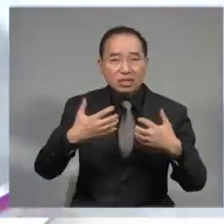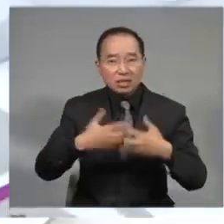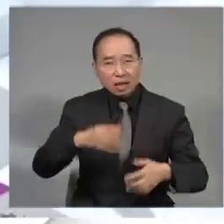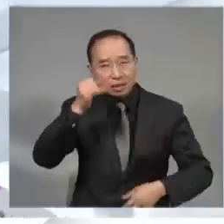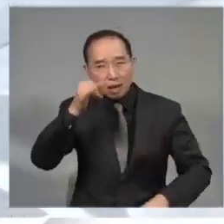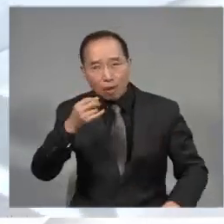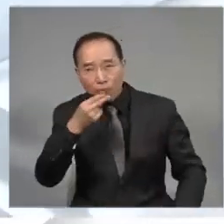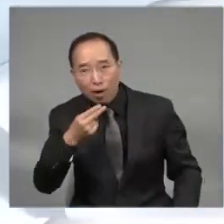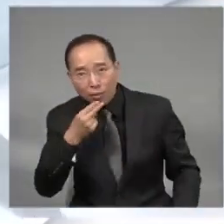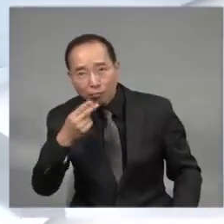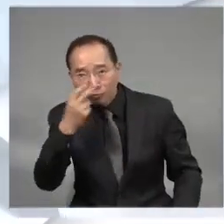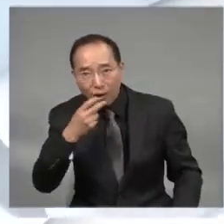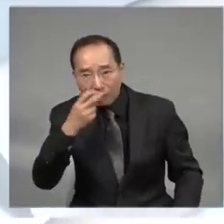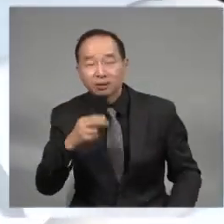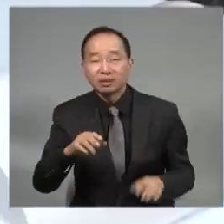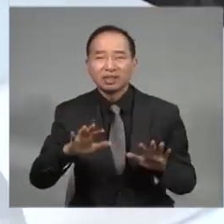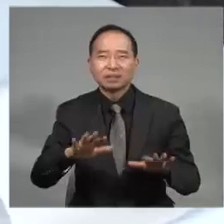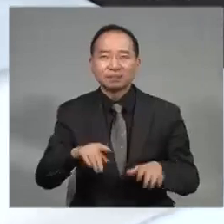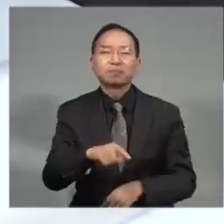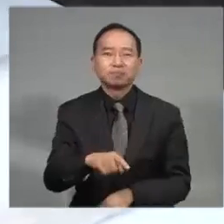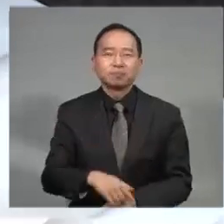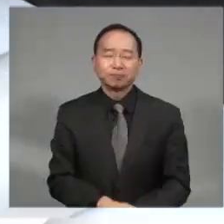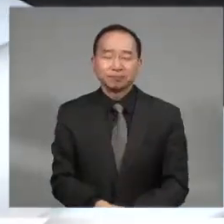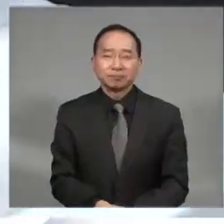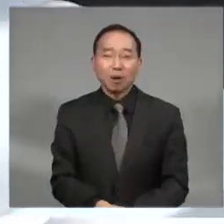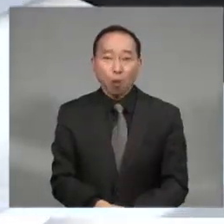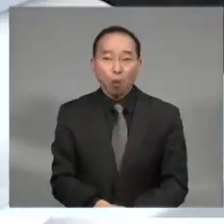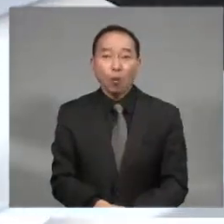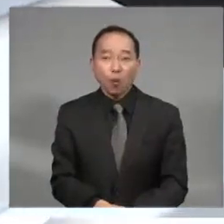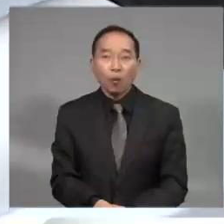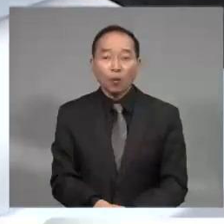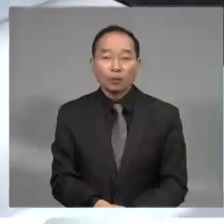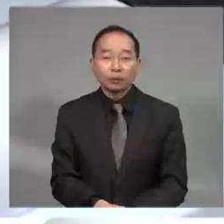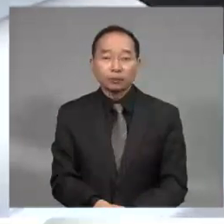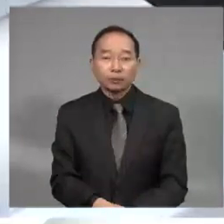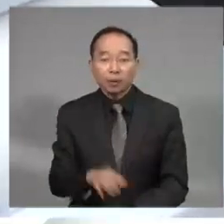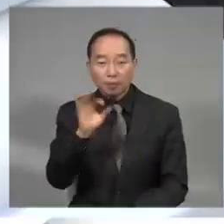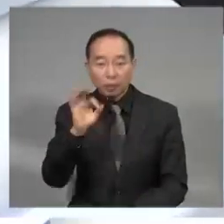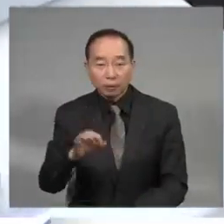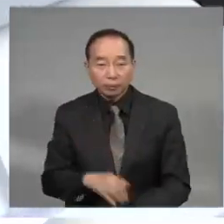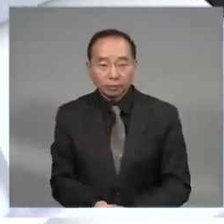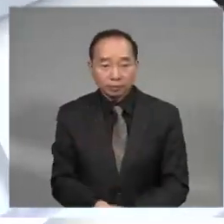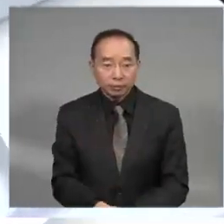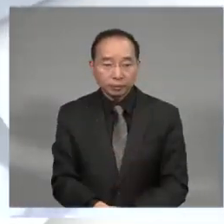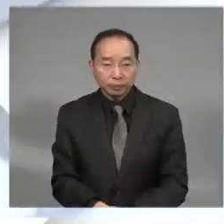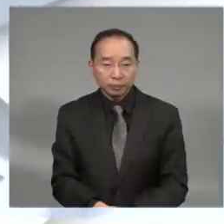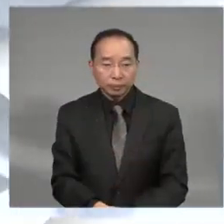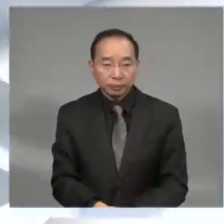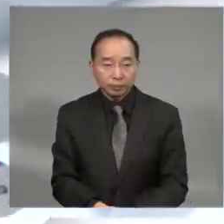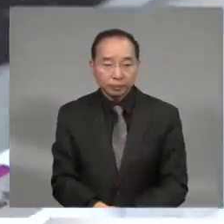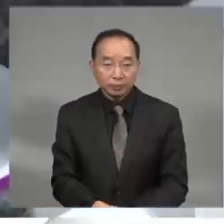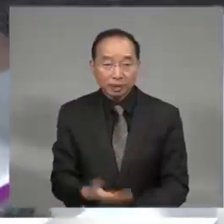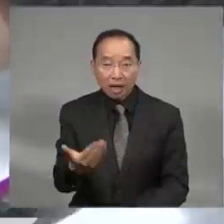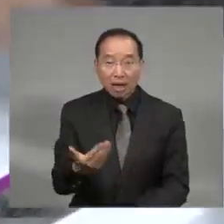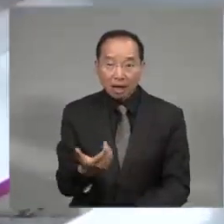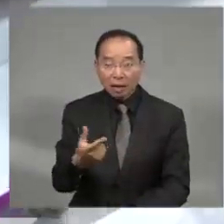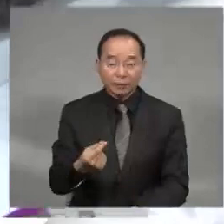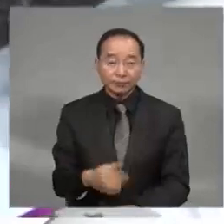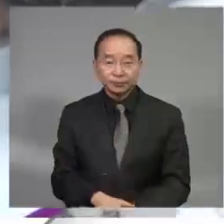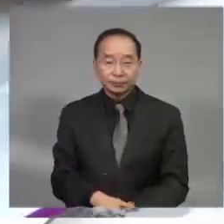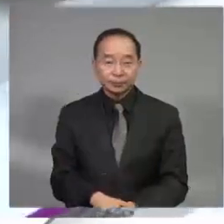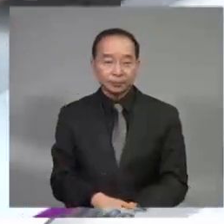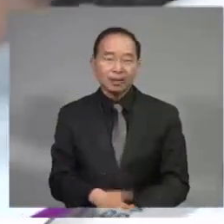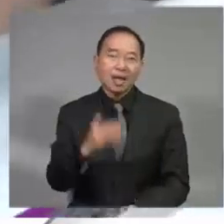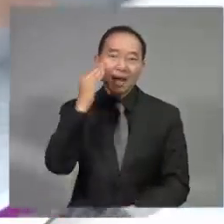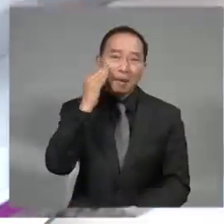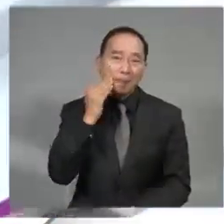또 점검하는 게 이 시간에 이루어집니다. 아, 그러네요. 지금 저 화면을 보시면 공산투표소인데 네. 아까 말씀하신 이